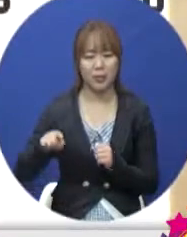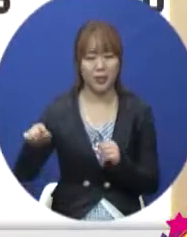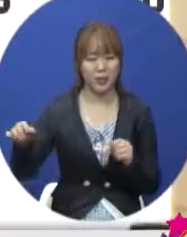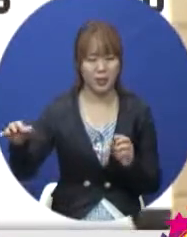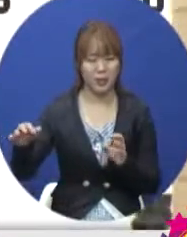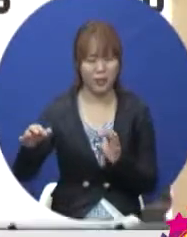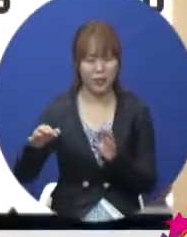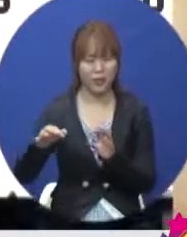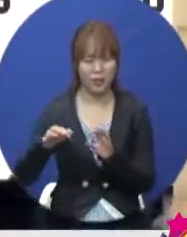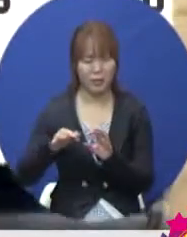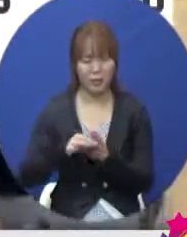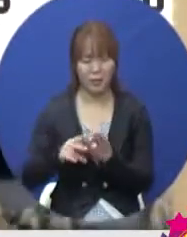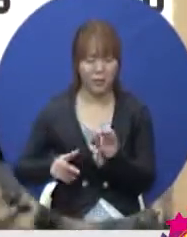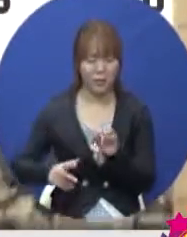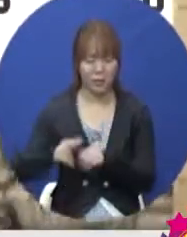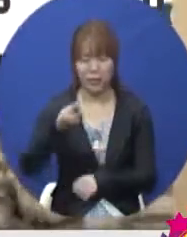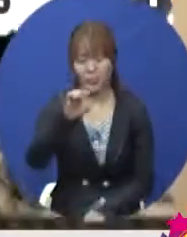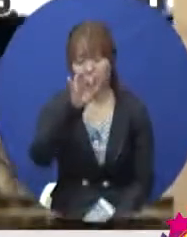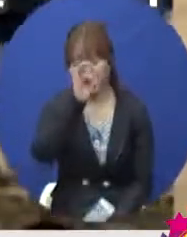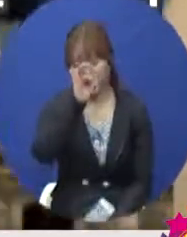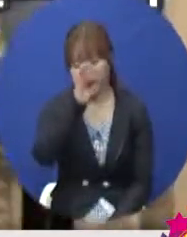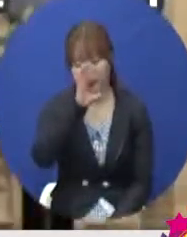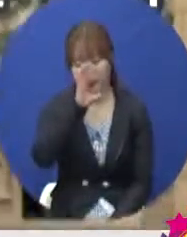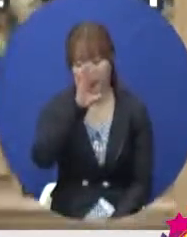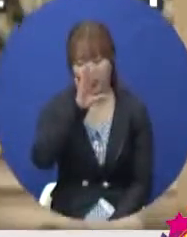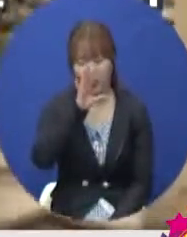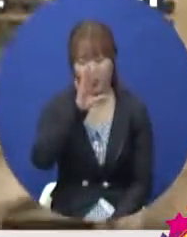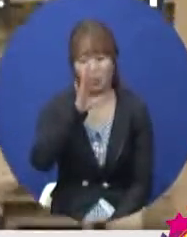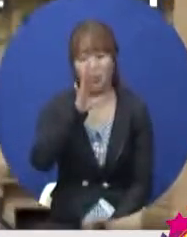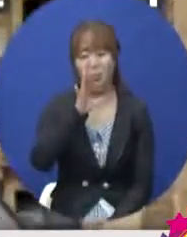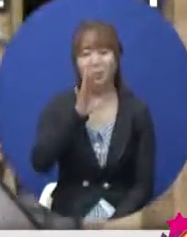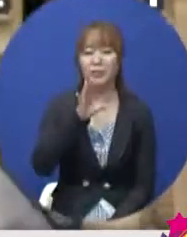그 끈을 놓을 순 없어